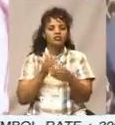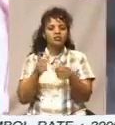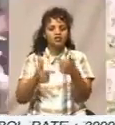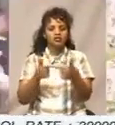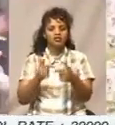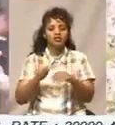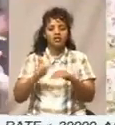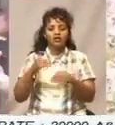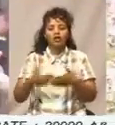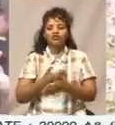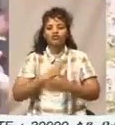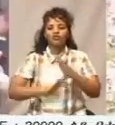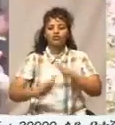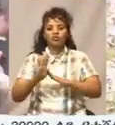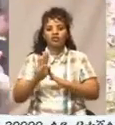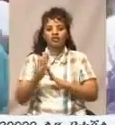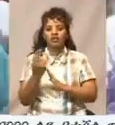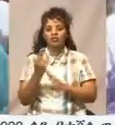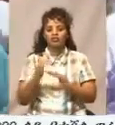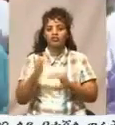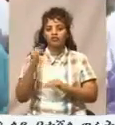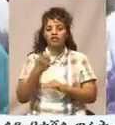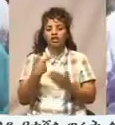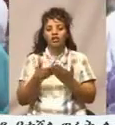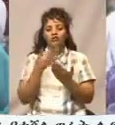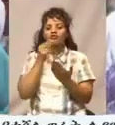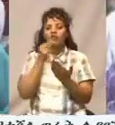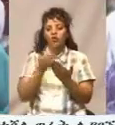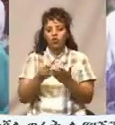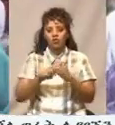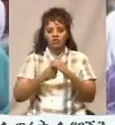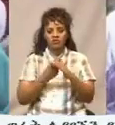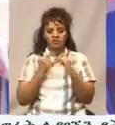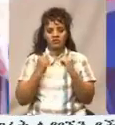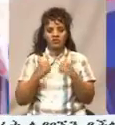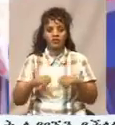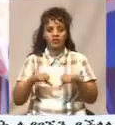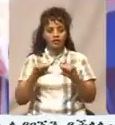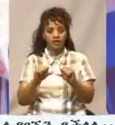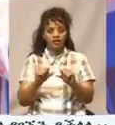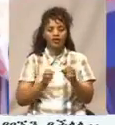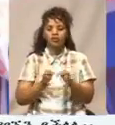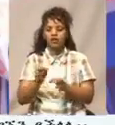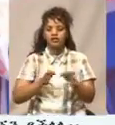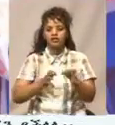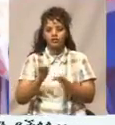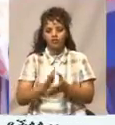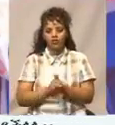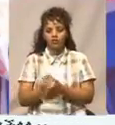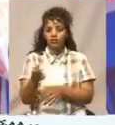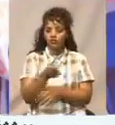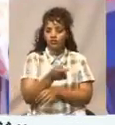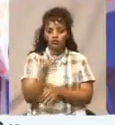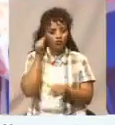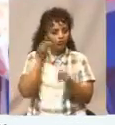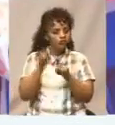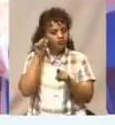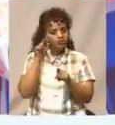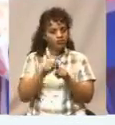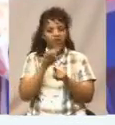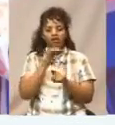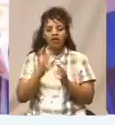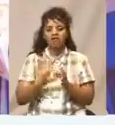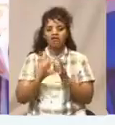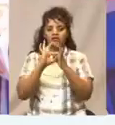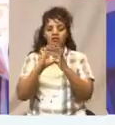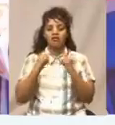ለአዲሱ ትውልድ ጠቀሜታ የጎላ በመሆኑ ይህንኑ በጎ ጅምር ተጠናክሮ እንደሚቀጥል አስረድተዋል። በመሆኑም ወንድማማችነትና